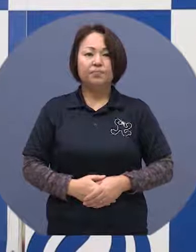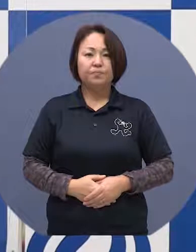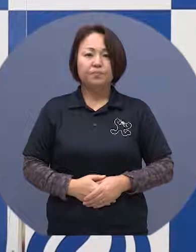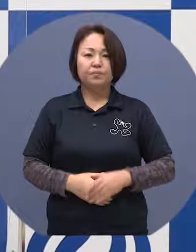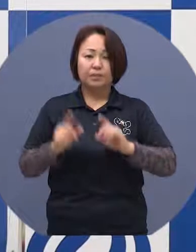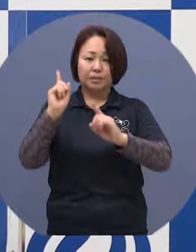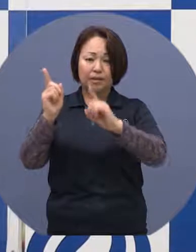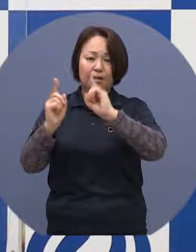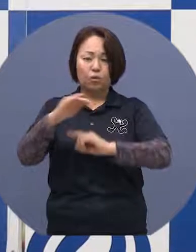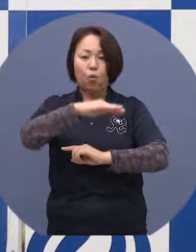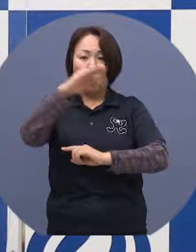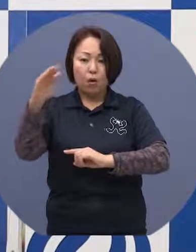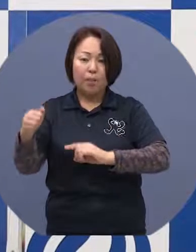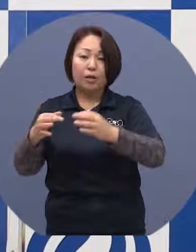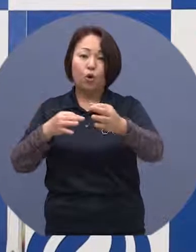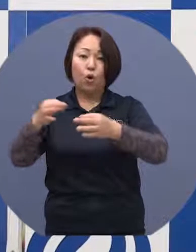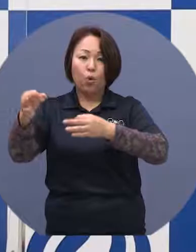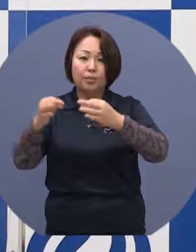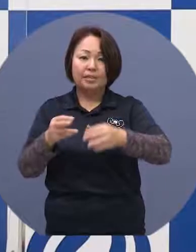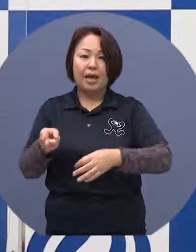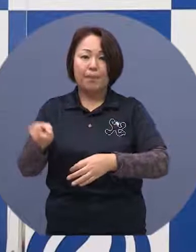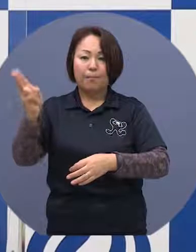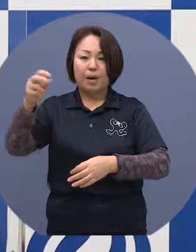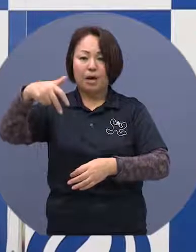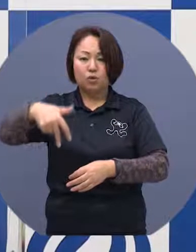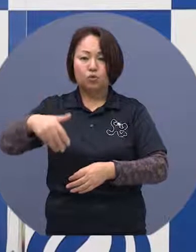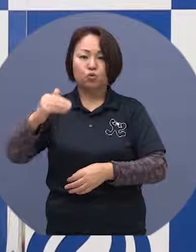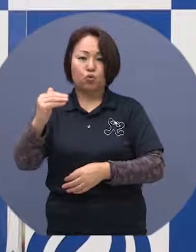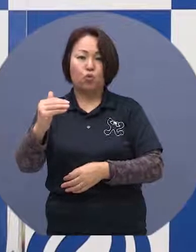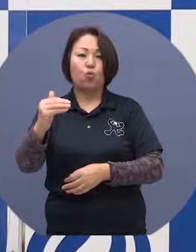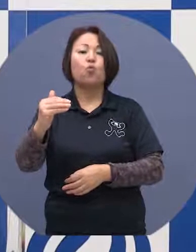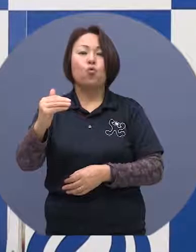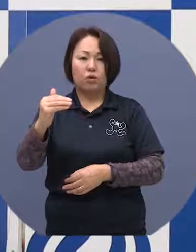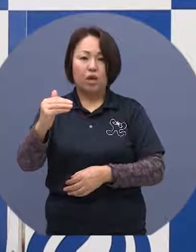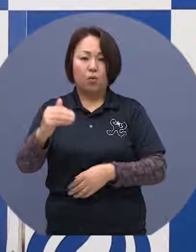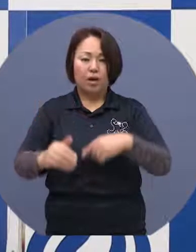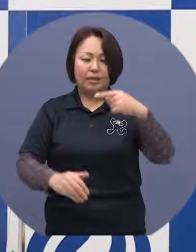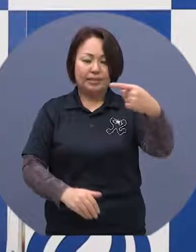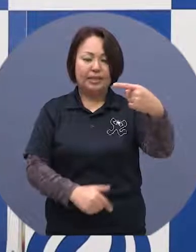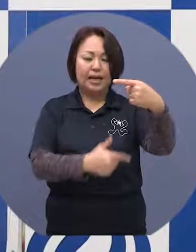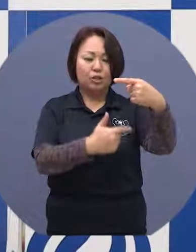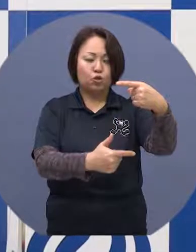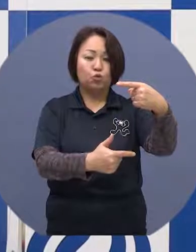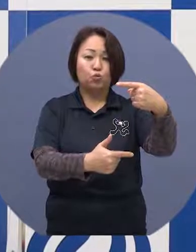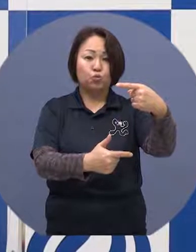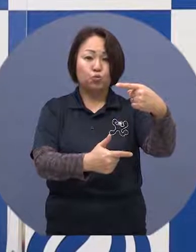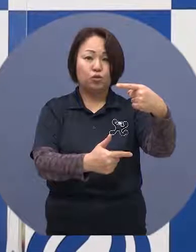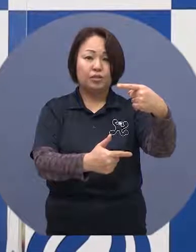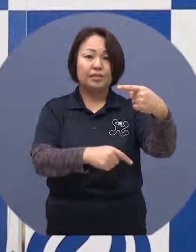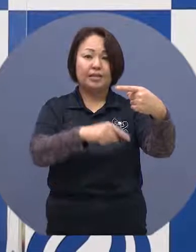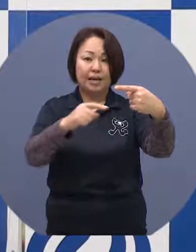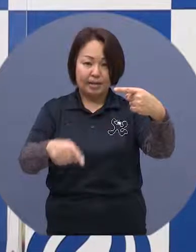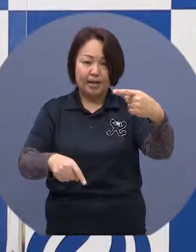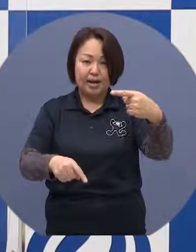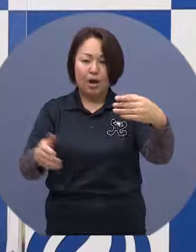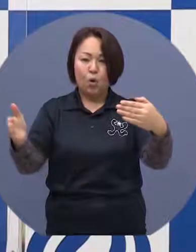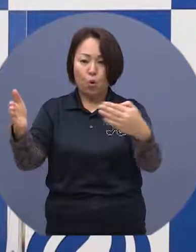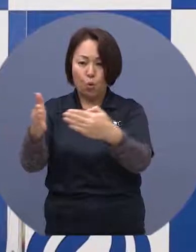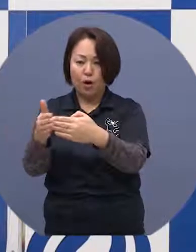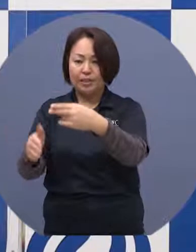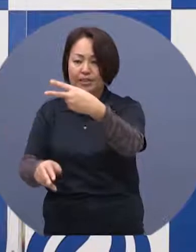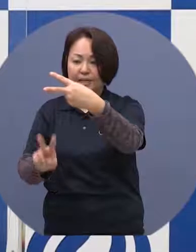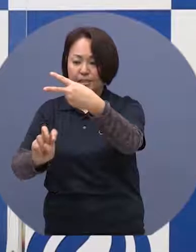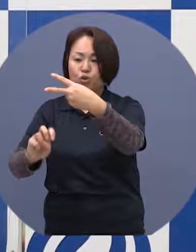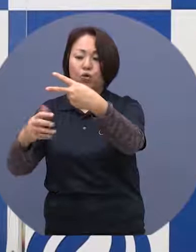太閤山ショッピングセンターパスコーンにつきましてはこちらも本日1月6日から2月28日まで